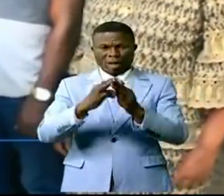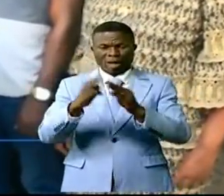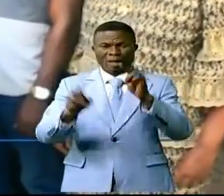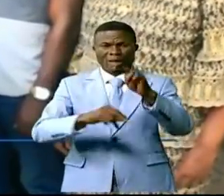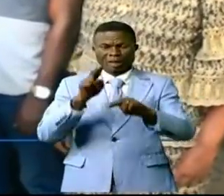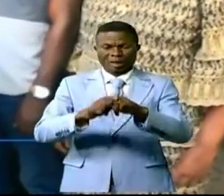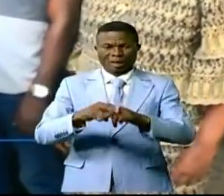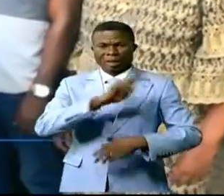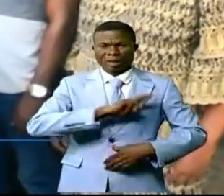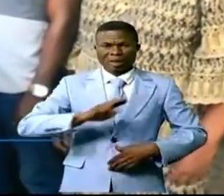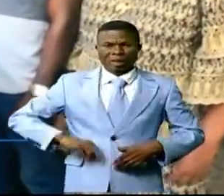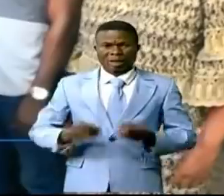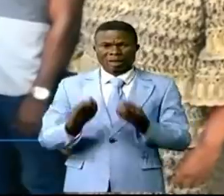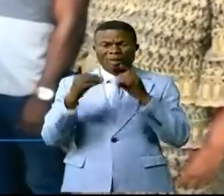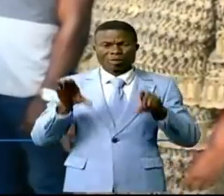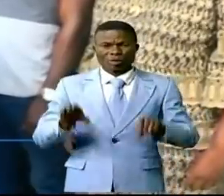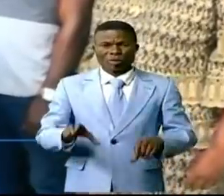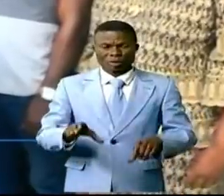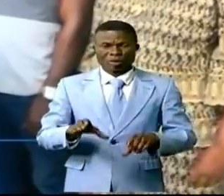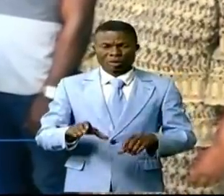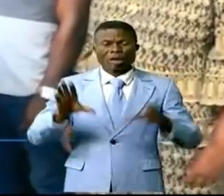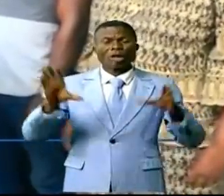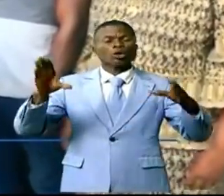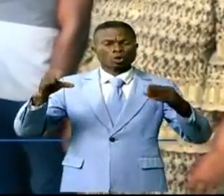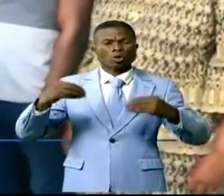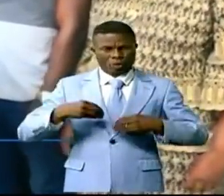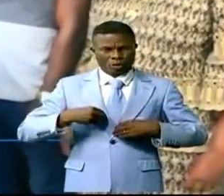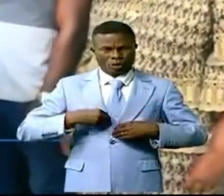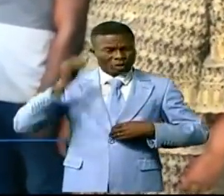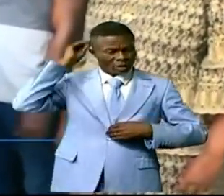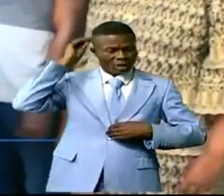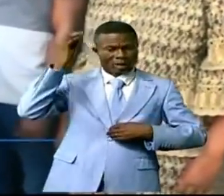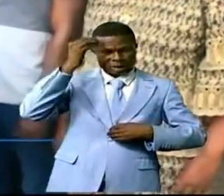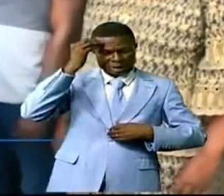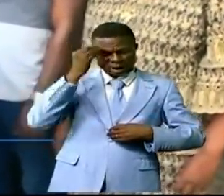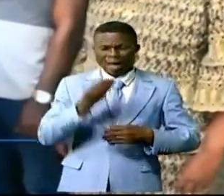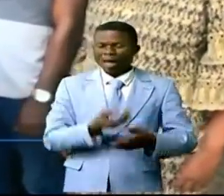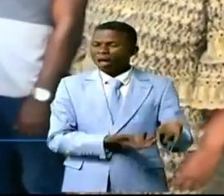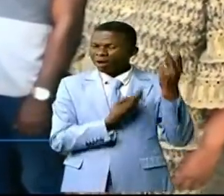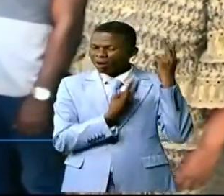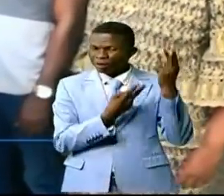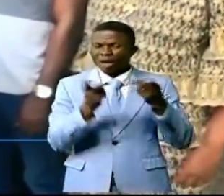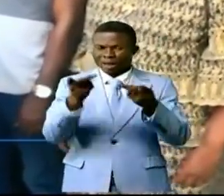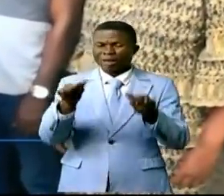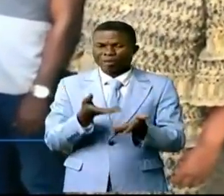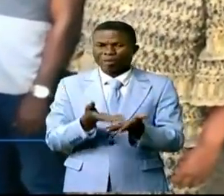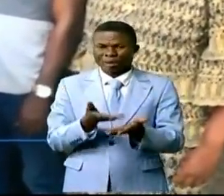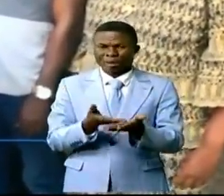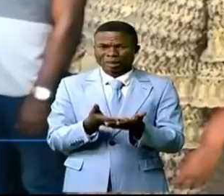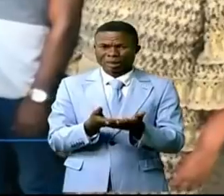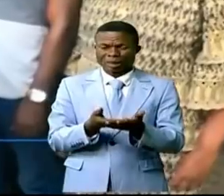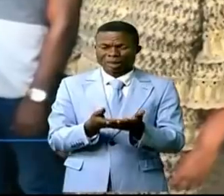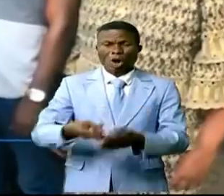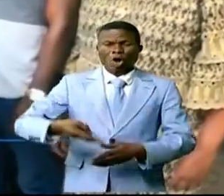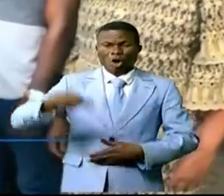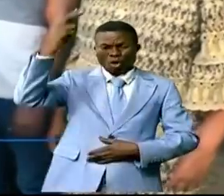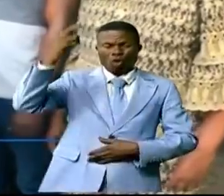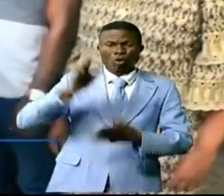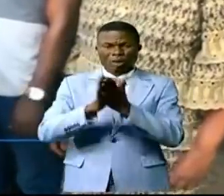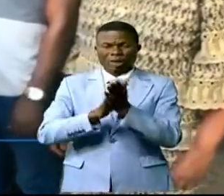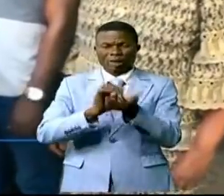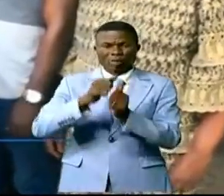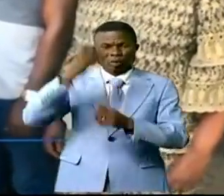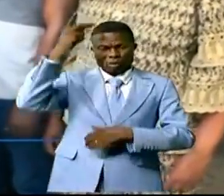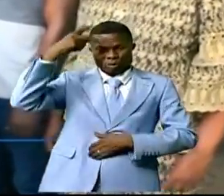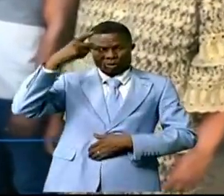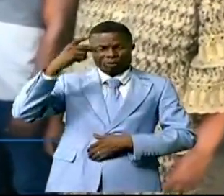République démocratique du Congo. Reconnaissant la quintessence de ce poste, qui est hautement politique